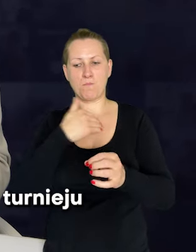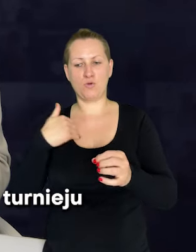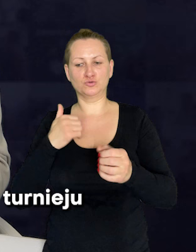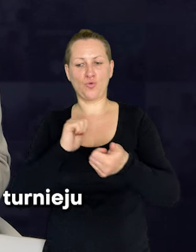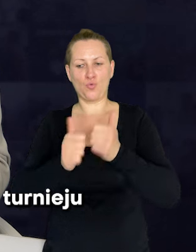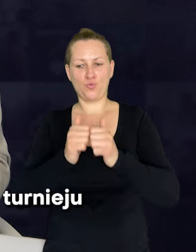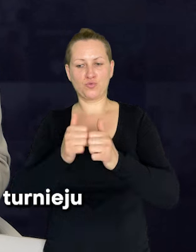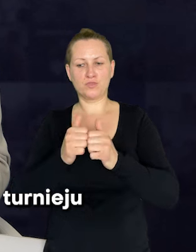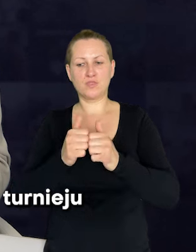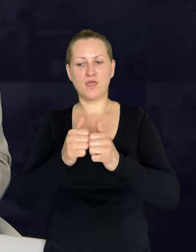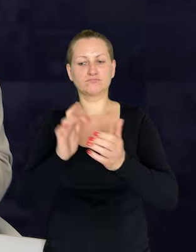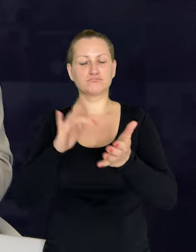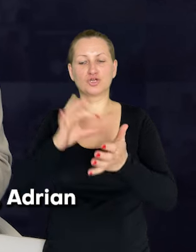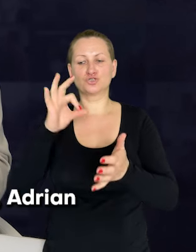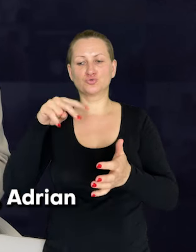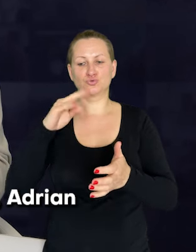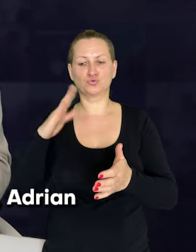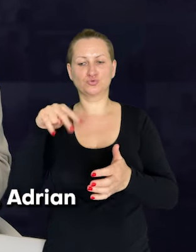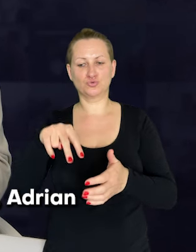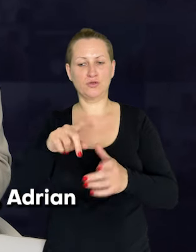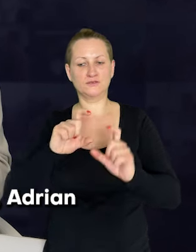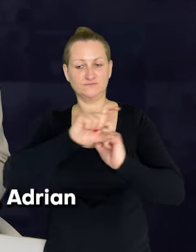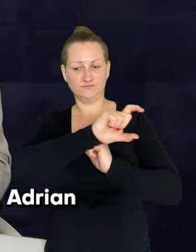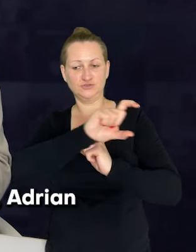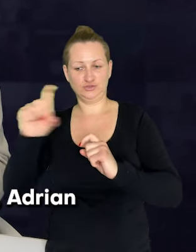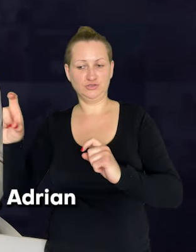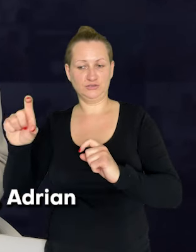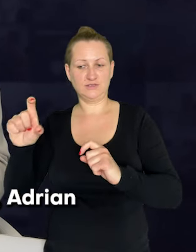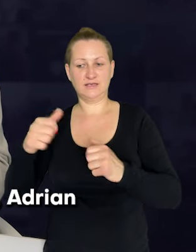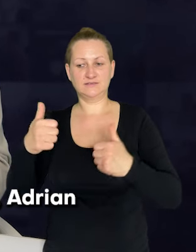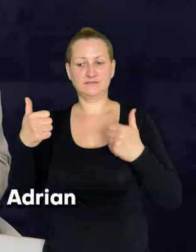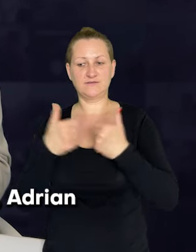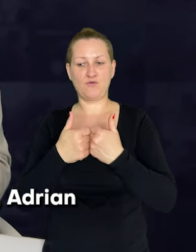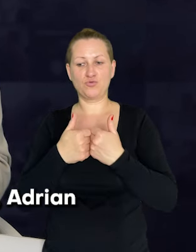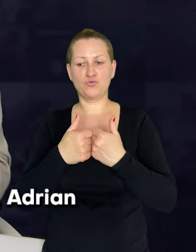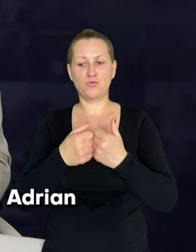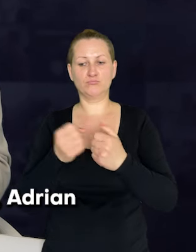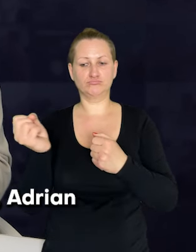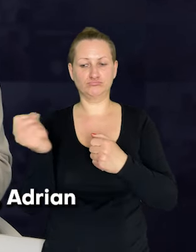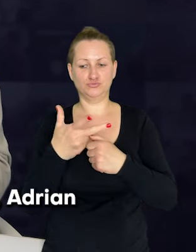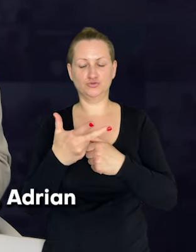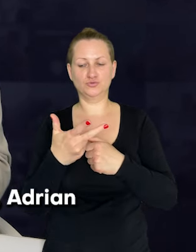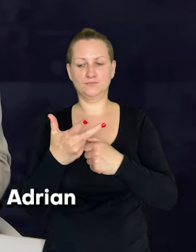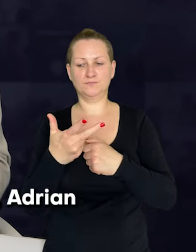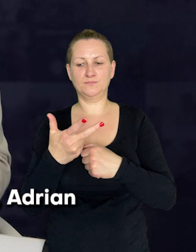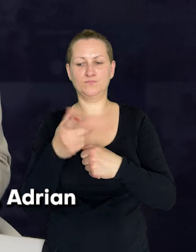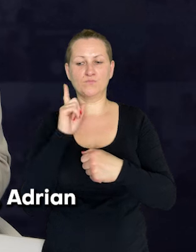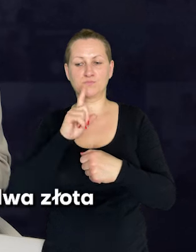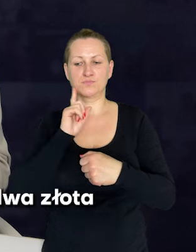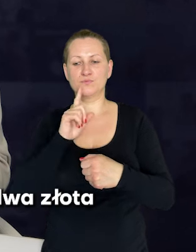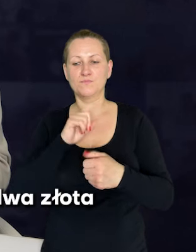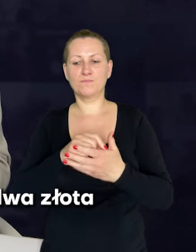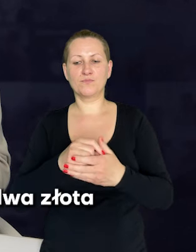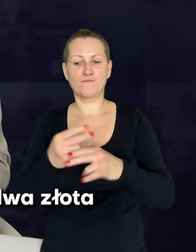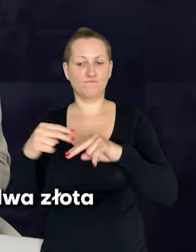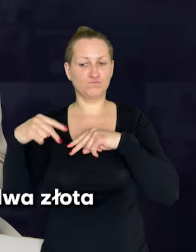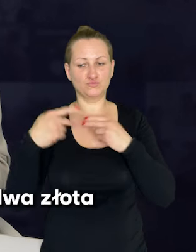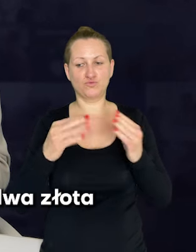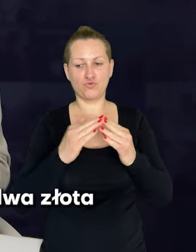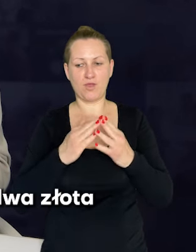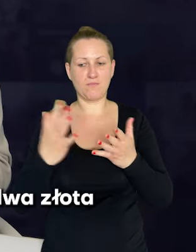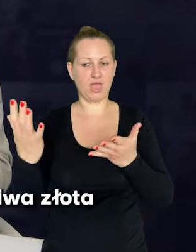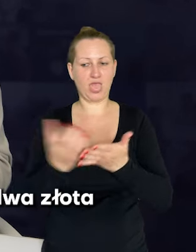turnieju kickboxingu w Suszu. Wszyscy zawodnicy w składzie Daniel Chniatiuk, Adrian Piotrowski i Aleks Grabowski wrócili do